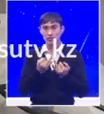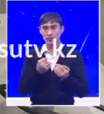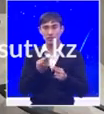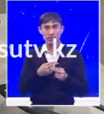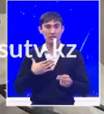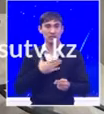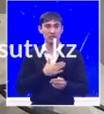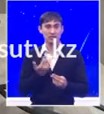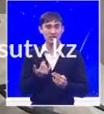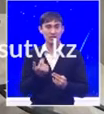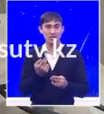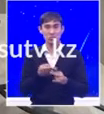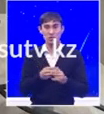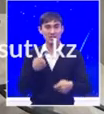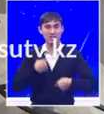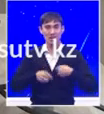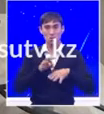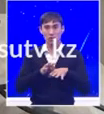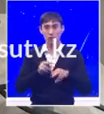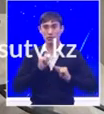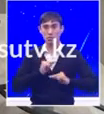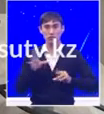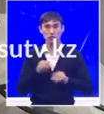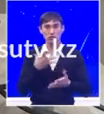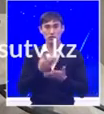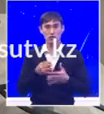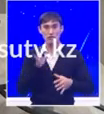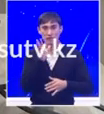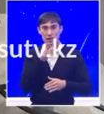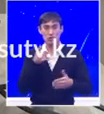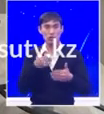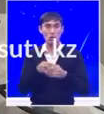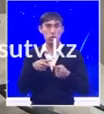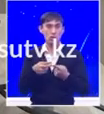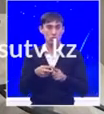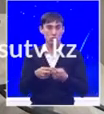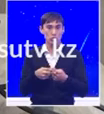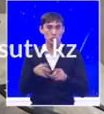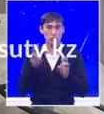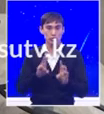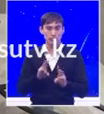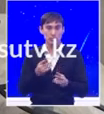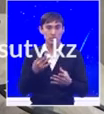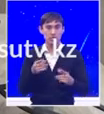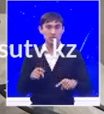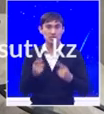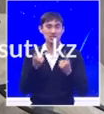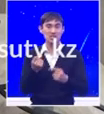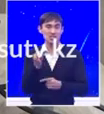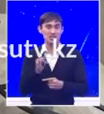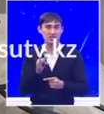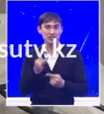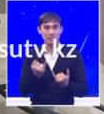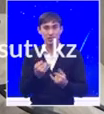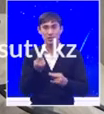вдохновляет значит мы не зря проводим на работе все свое время иногда до полуночи чтобы создать что-то по-настоящему интересно и резонансное